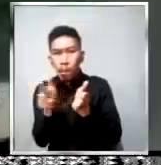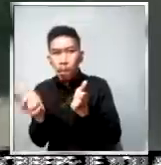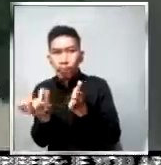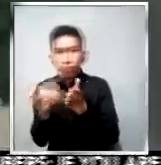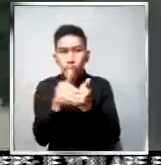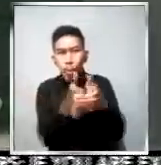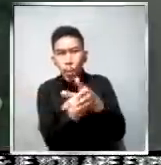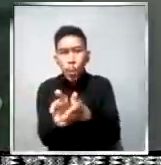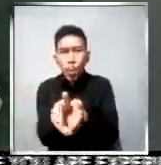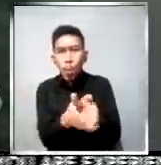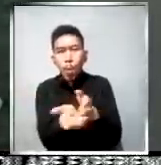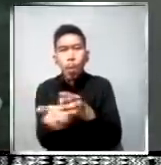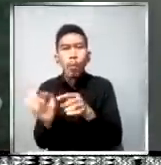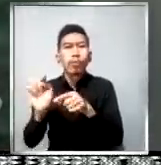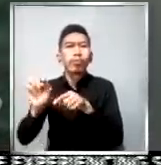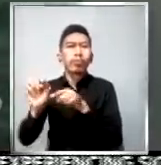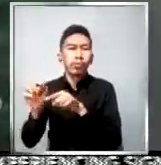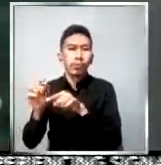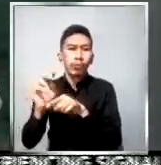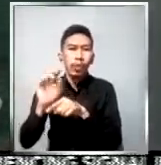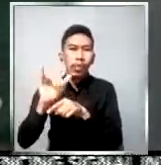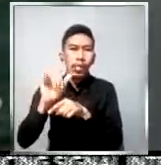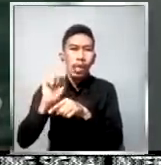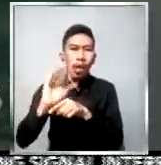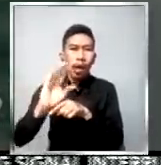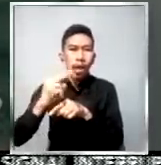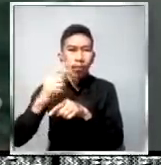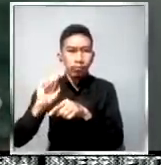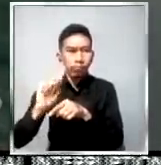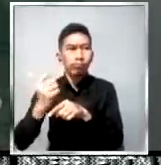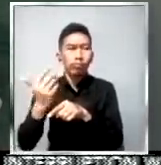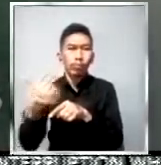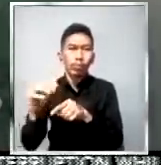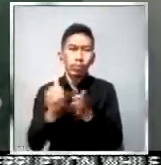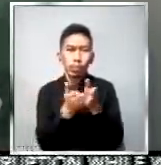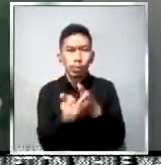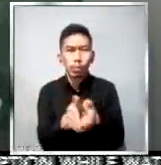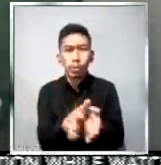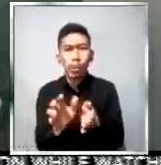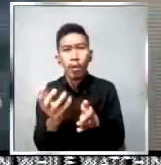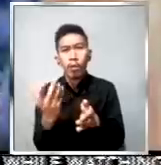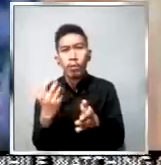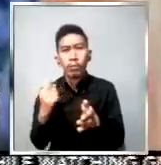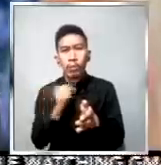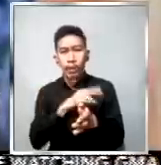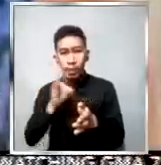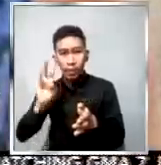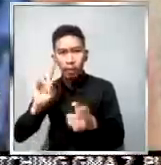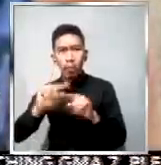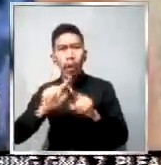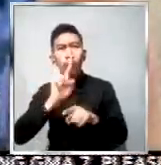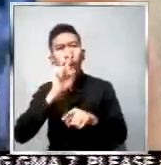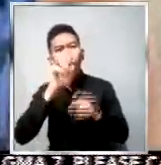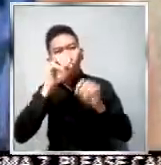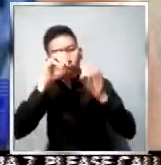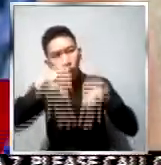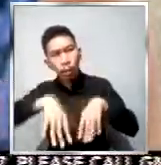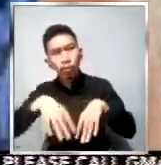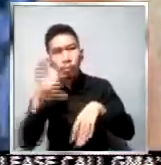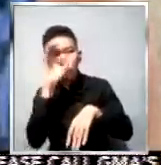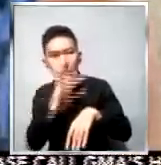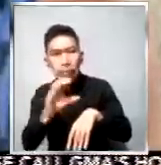ng madaling araw kanina. Narescue ang 7 crew pero isa ang nawawala at patuloy na hinahanap pa. Malakas na kasi yung